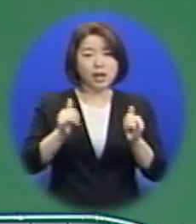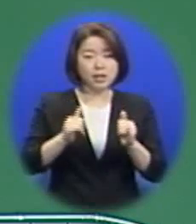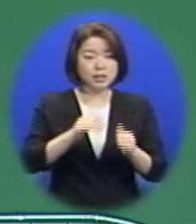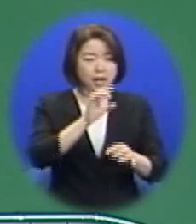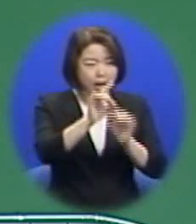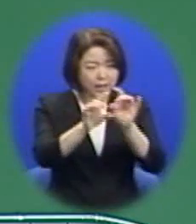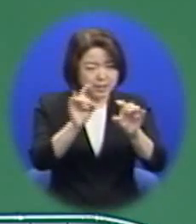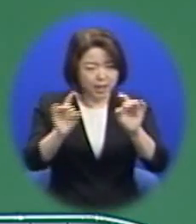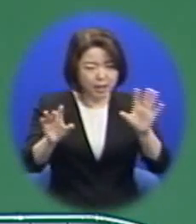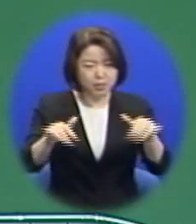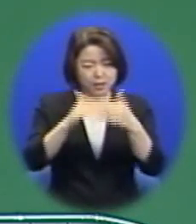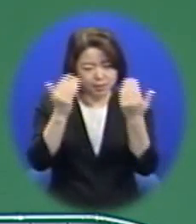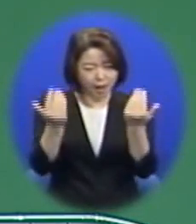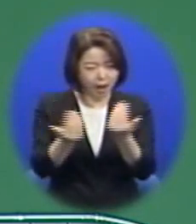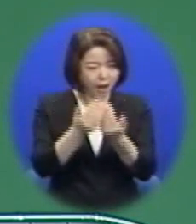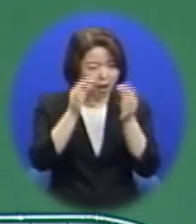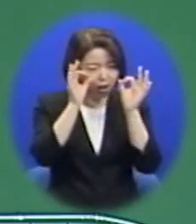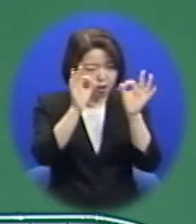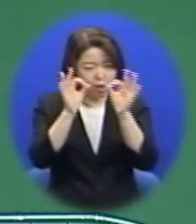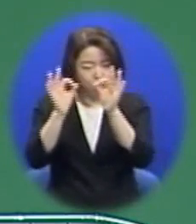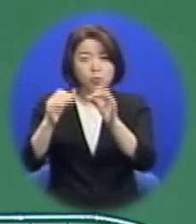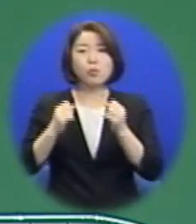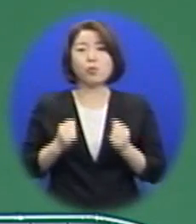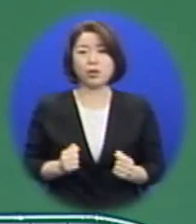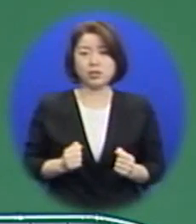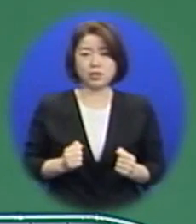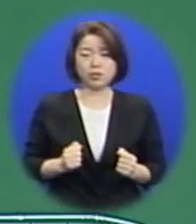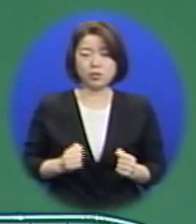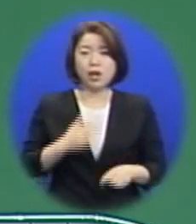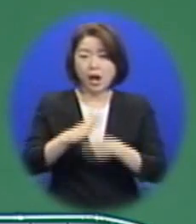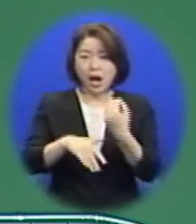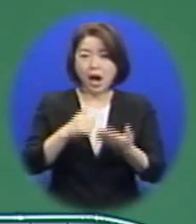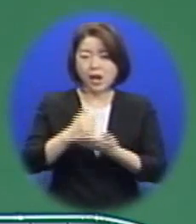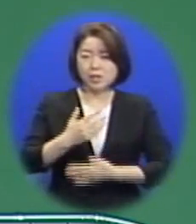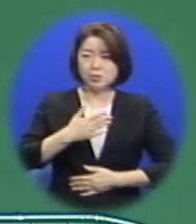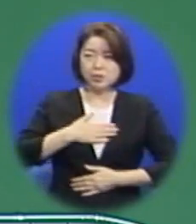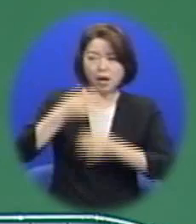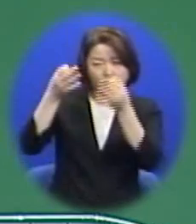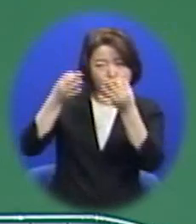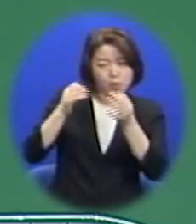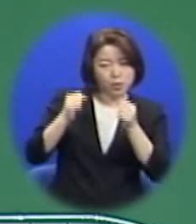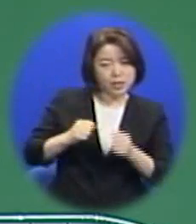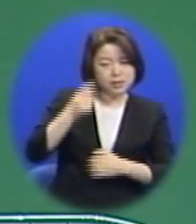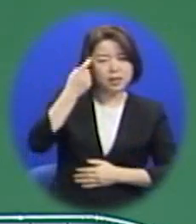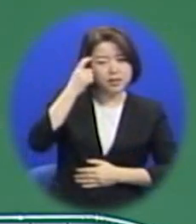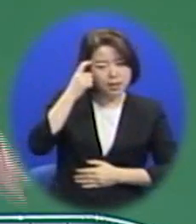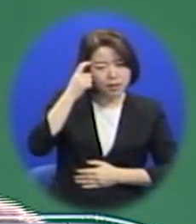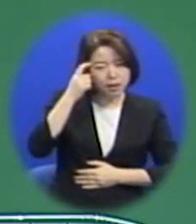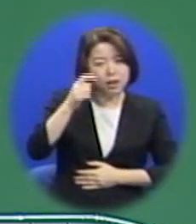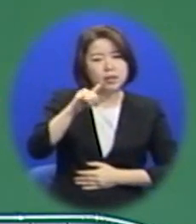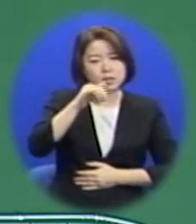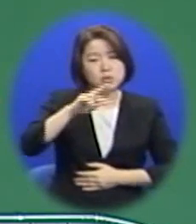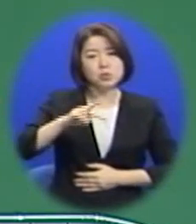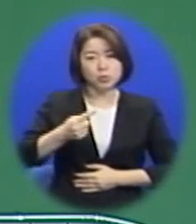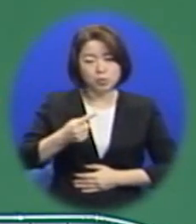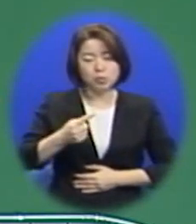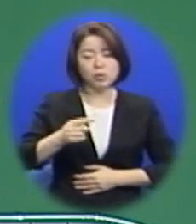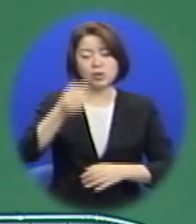다 하나님이 보십니다. 하나님이 나를 보고 계시다는 것만 의식해도 예배가 확